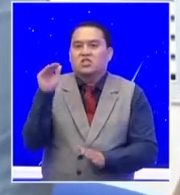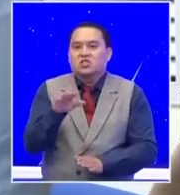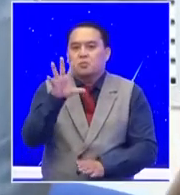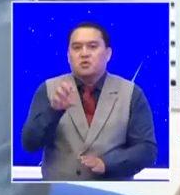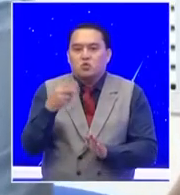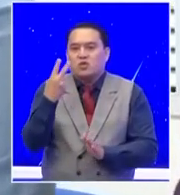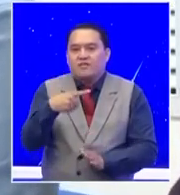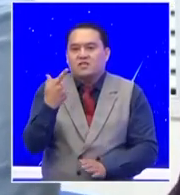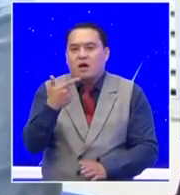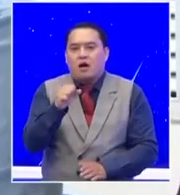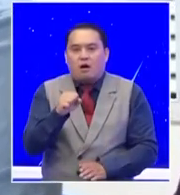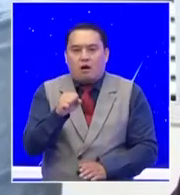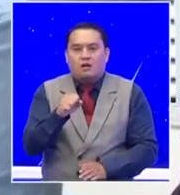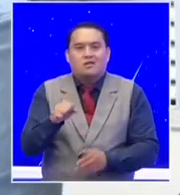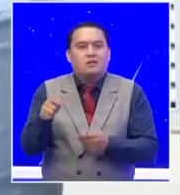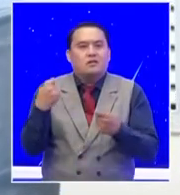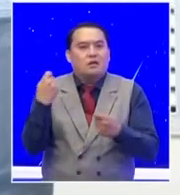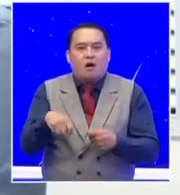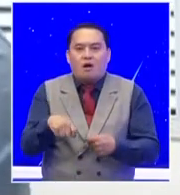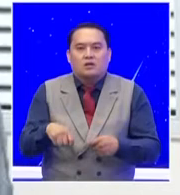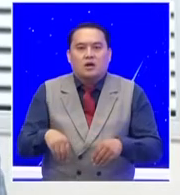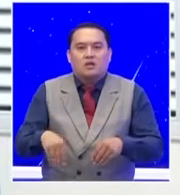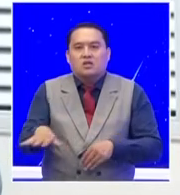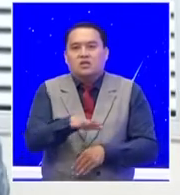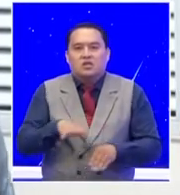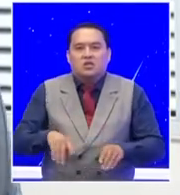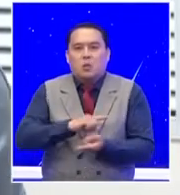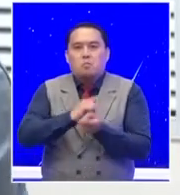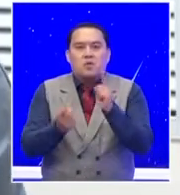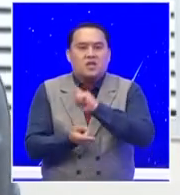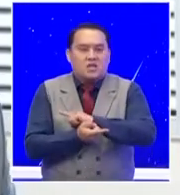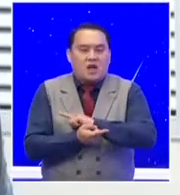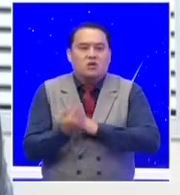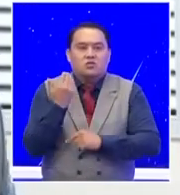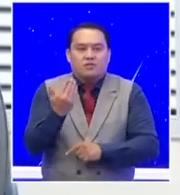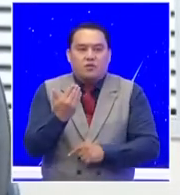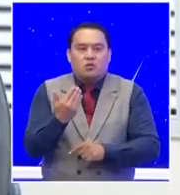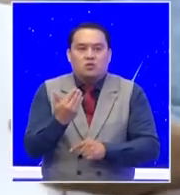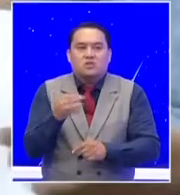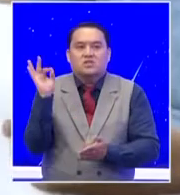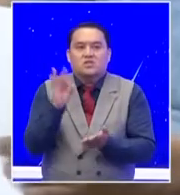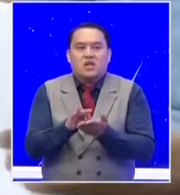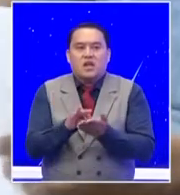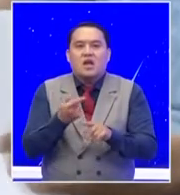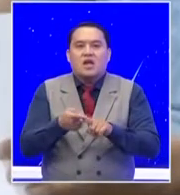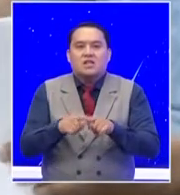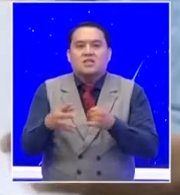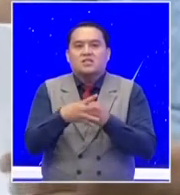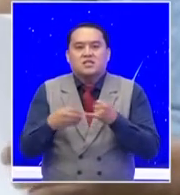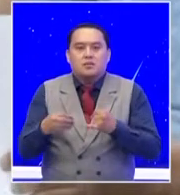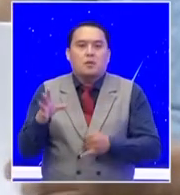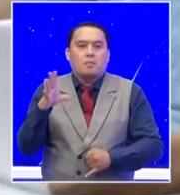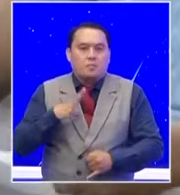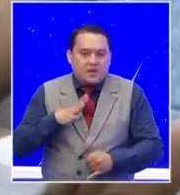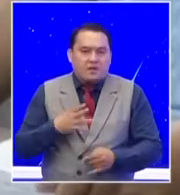16 521 гектаров земли никогда не уходили с территории и не меняли своего целевого назначения. Эти земли, они как были